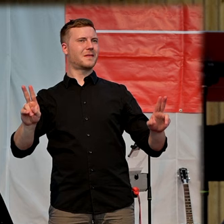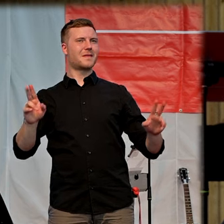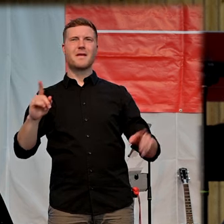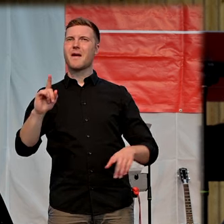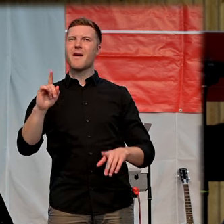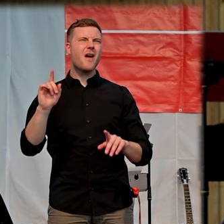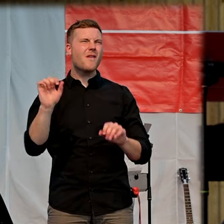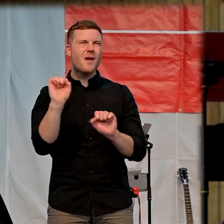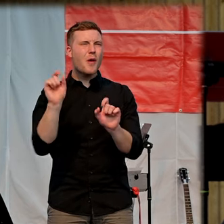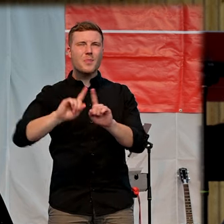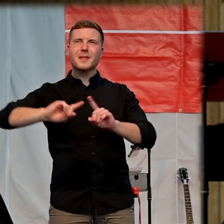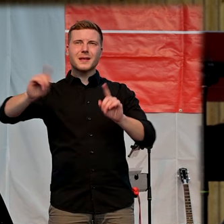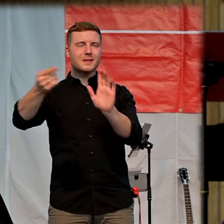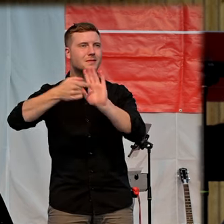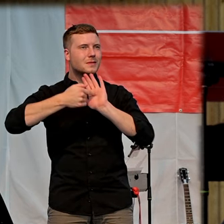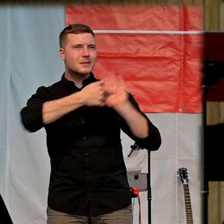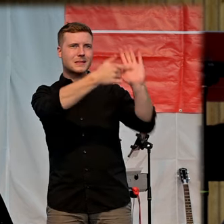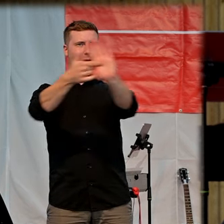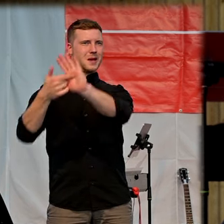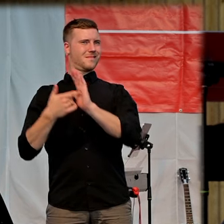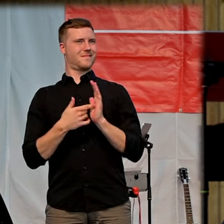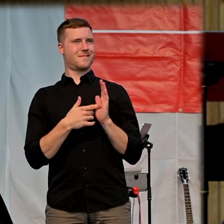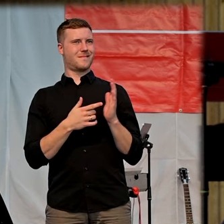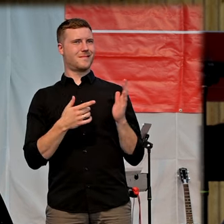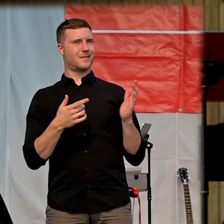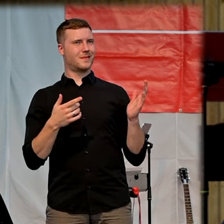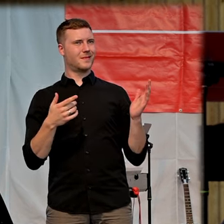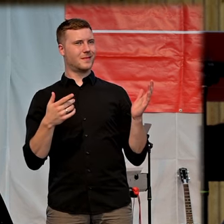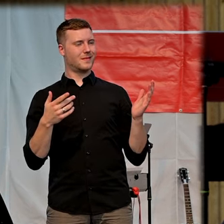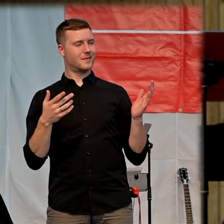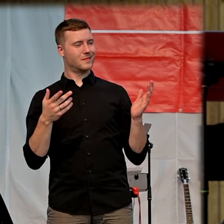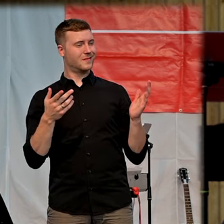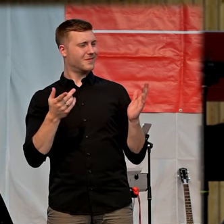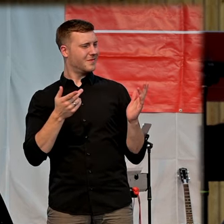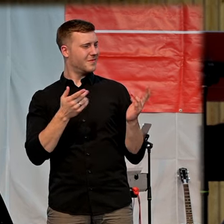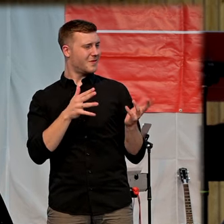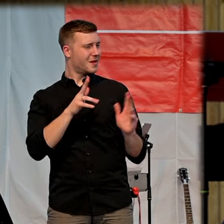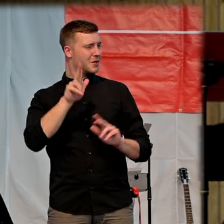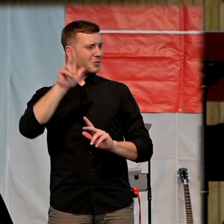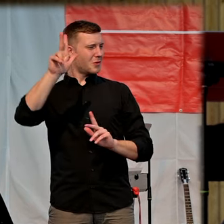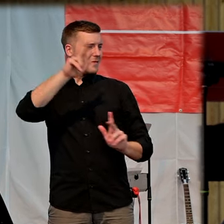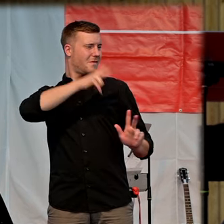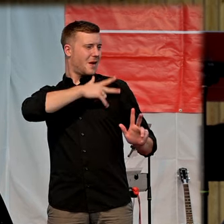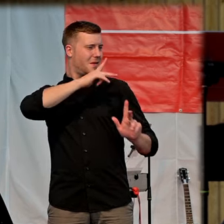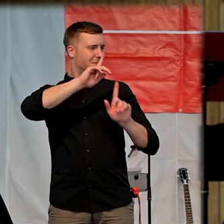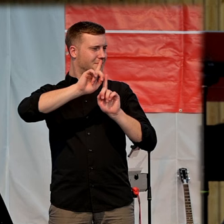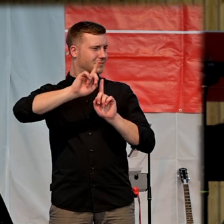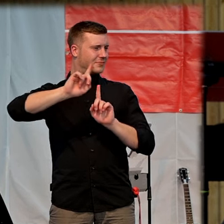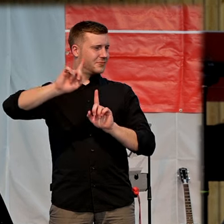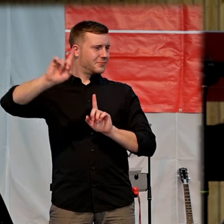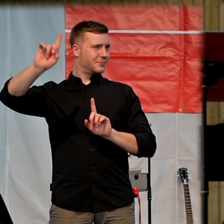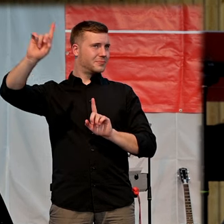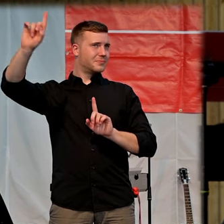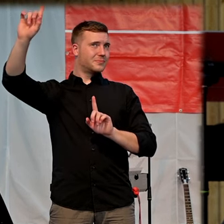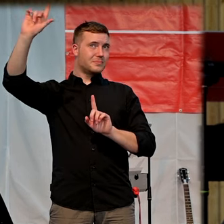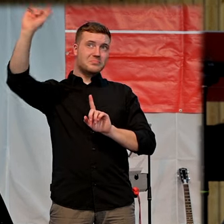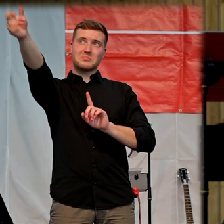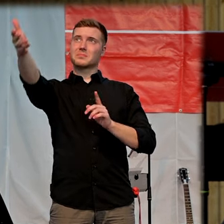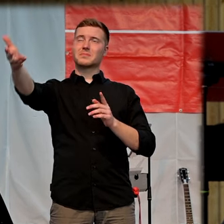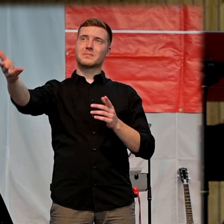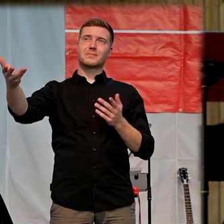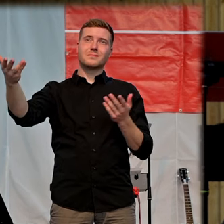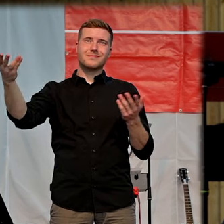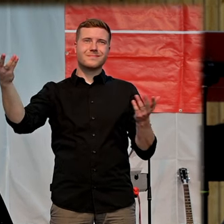mal? Hat Gott sich womöglich wirklich abgewandt? Wie ist es und wie steht es um